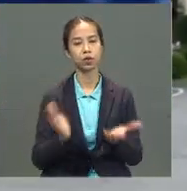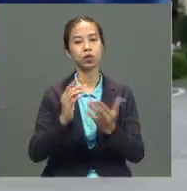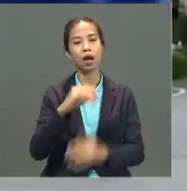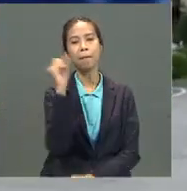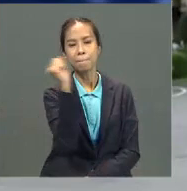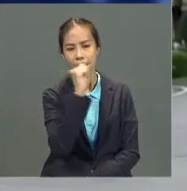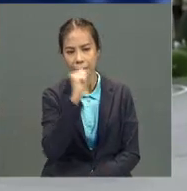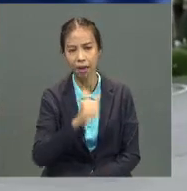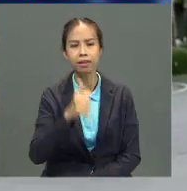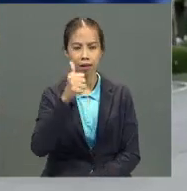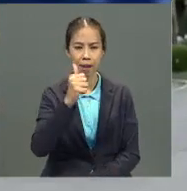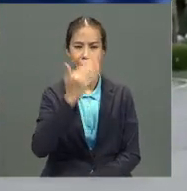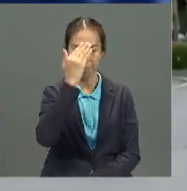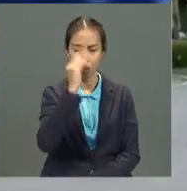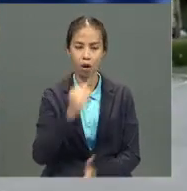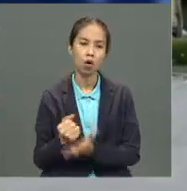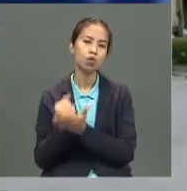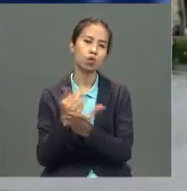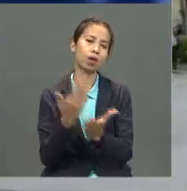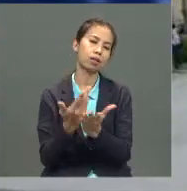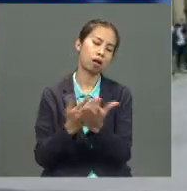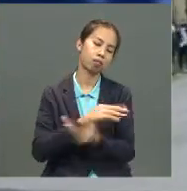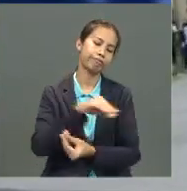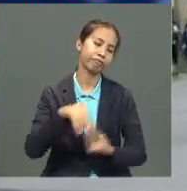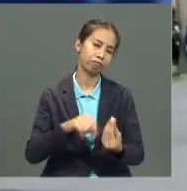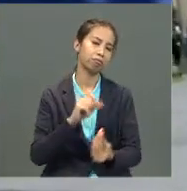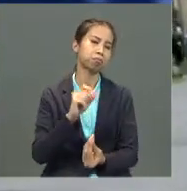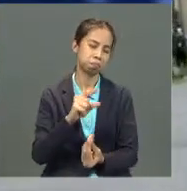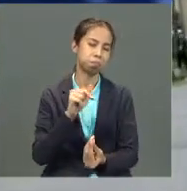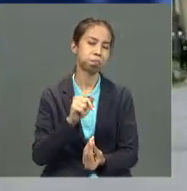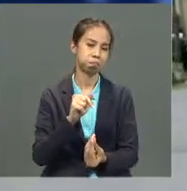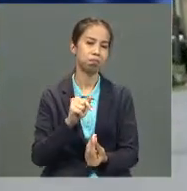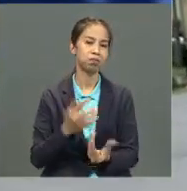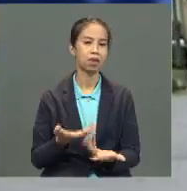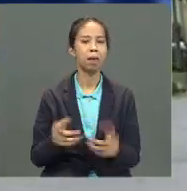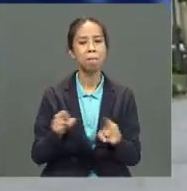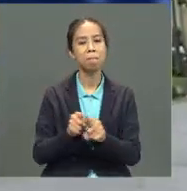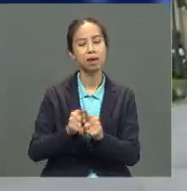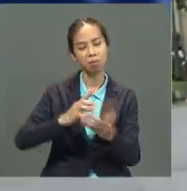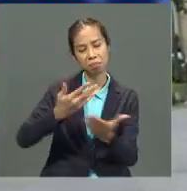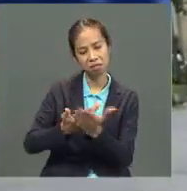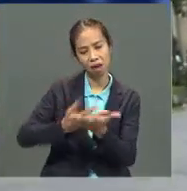ะครับเพราะว่ามองว่าน่าจะช่วยส่งเสริมให้เกิดรายได้แล้วก็ขับเคลื่อนเศรษฐกิจของประเทศให้กลับมาหมุนเวียนอีกครั้งนะครับ